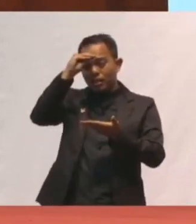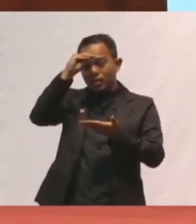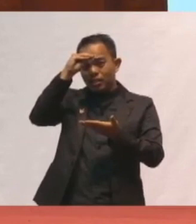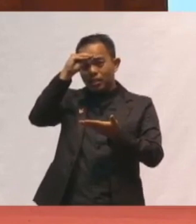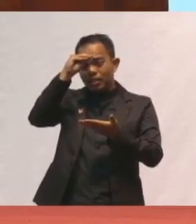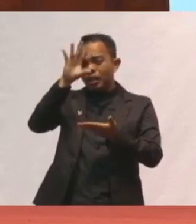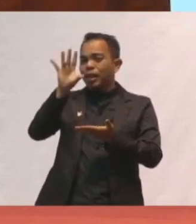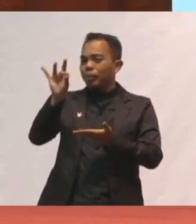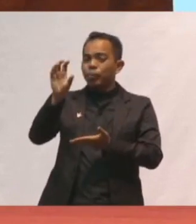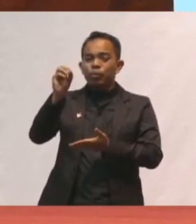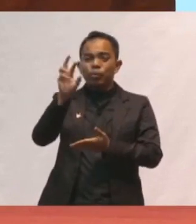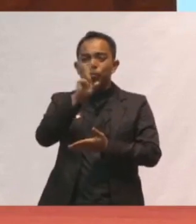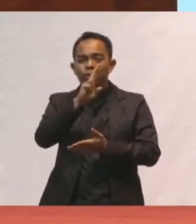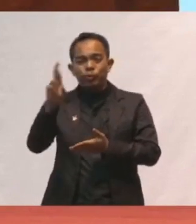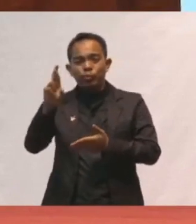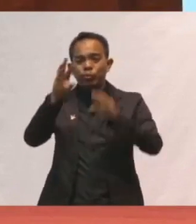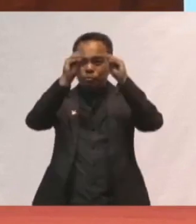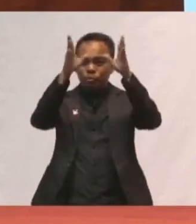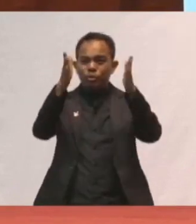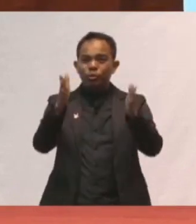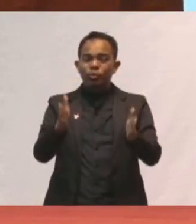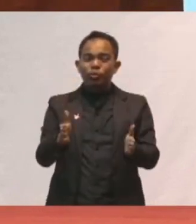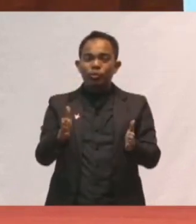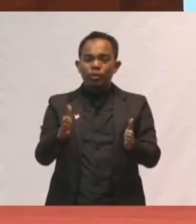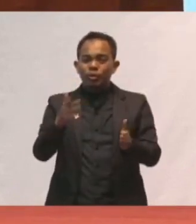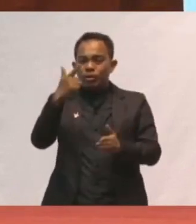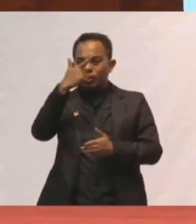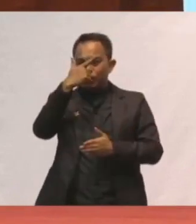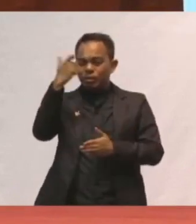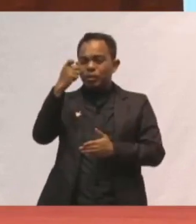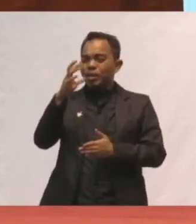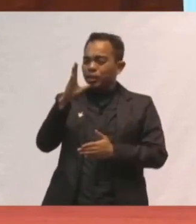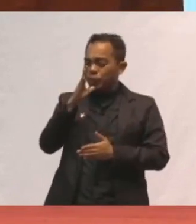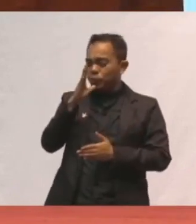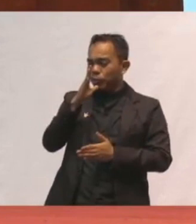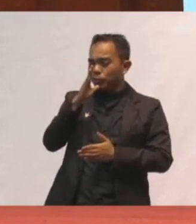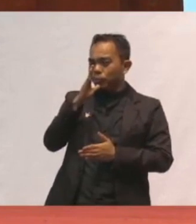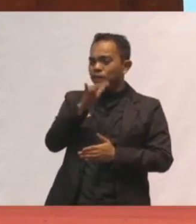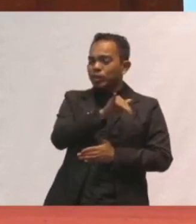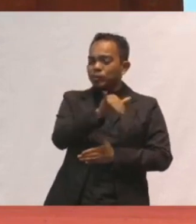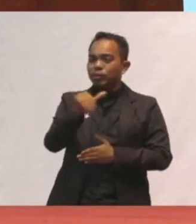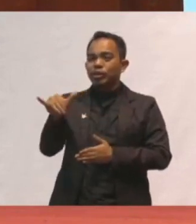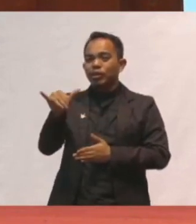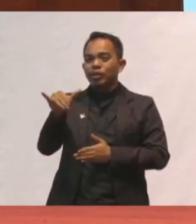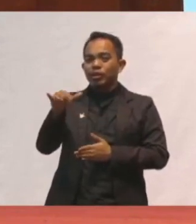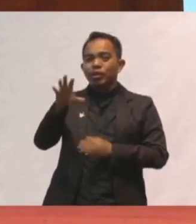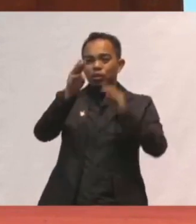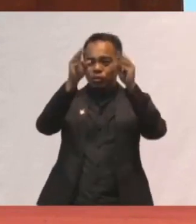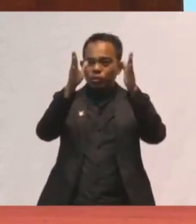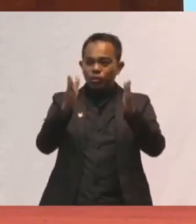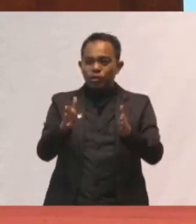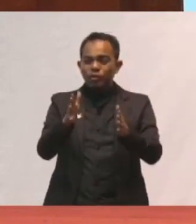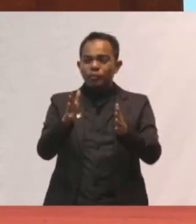80 ribu guru. Karena beliau baca buku dan pergi berguru dengan ramainya